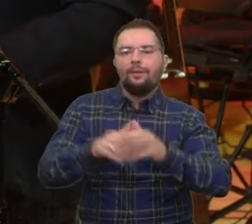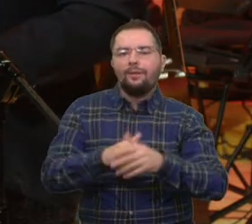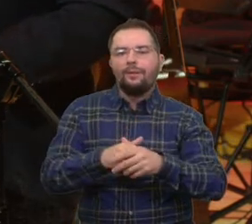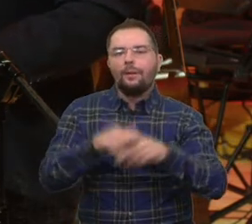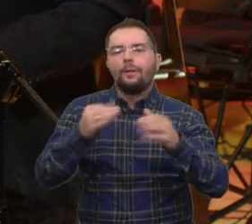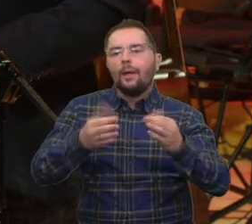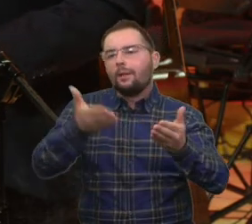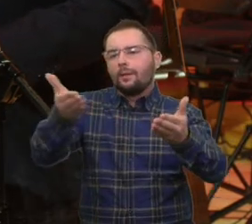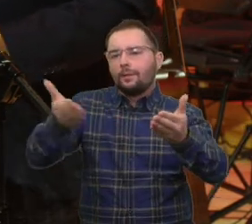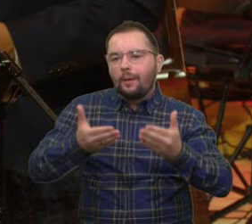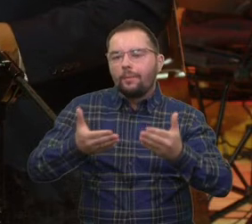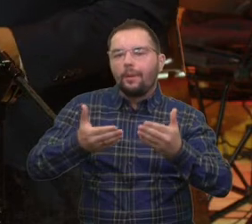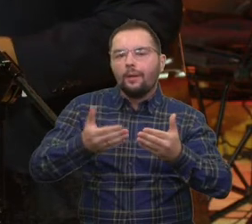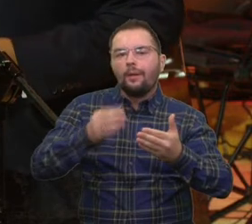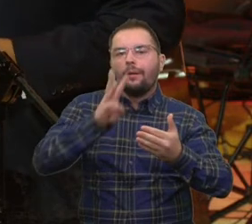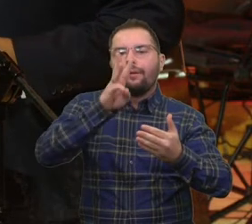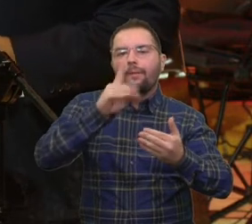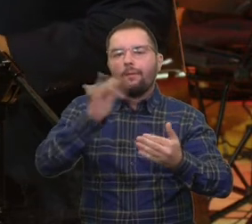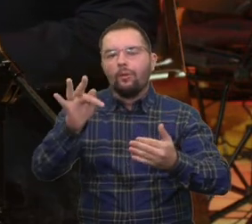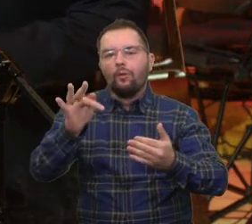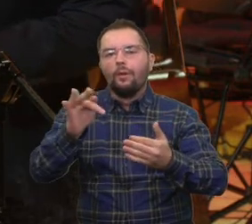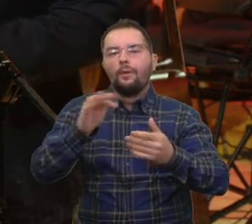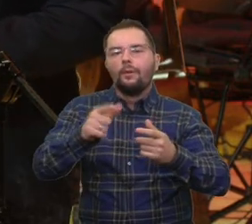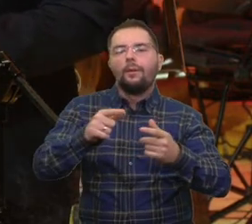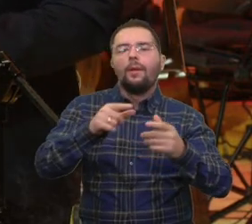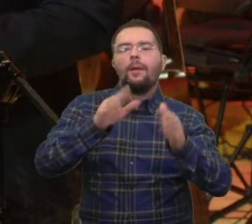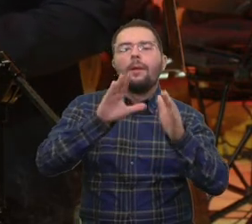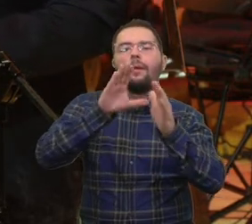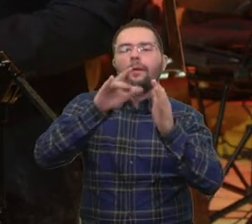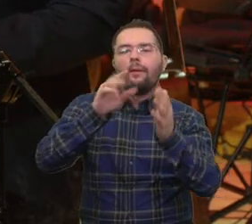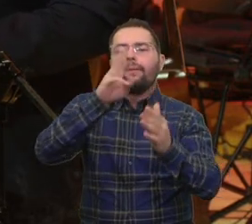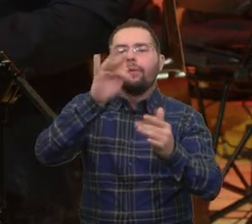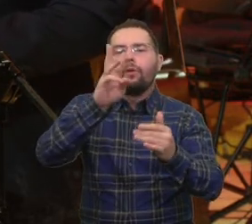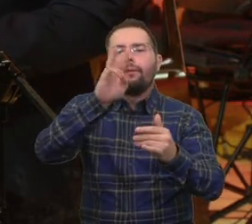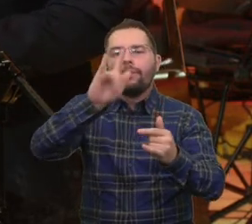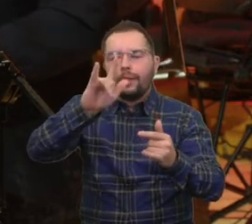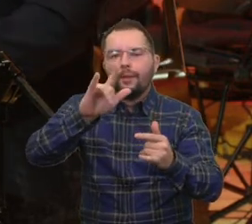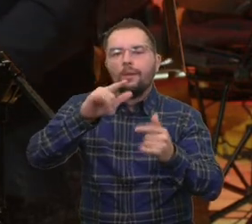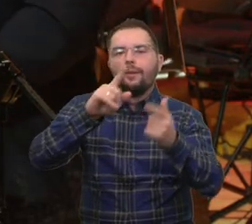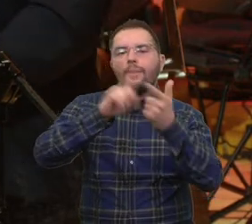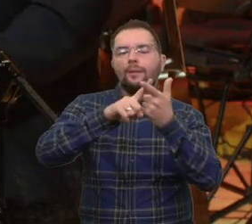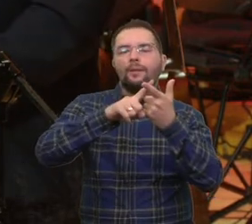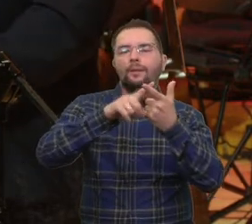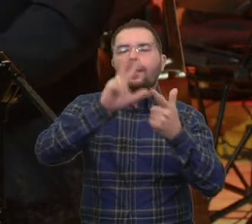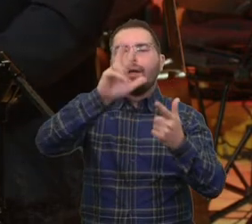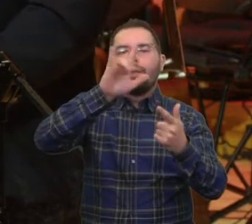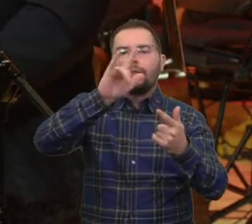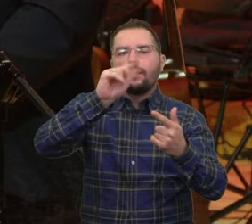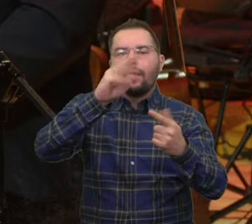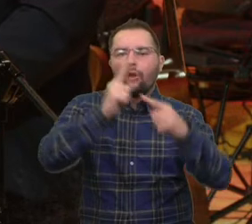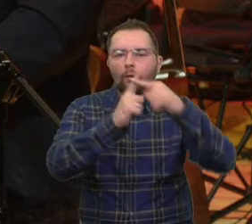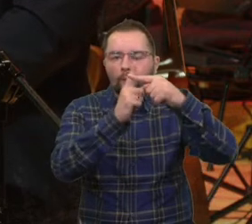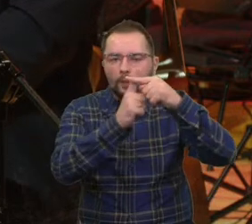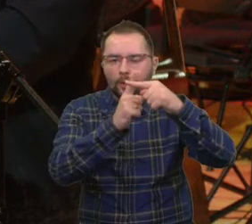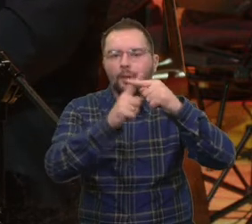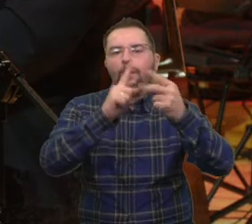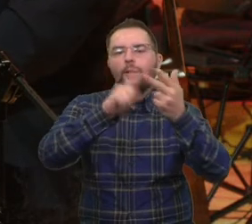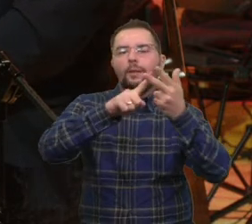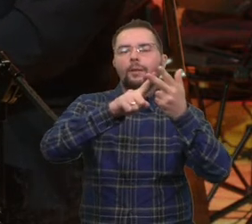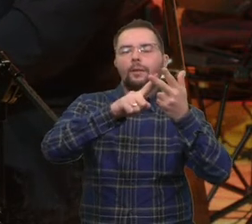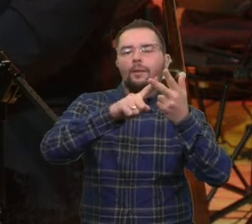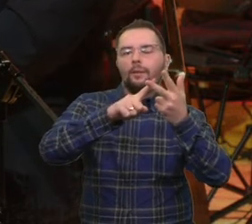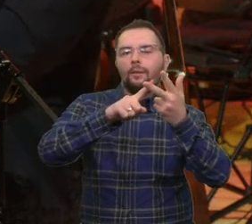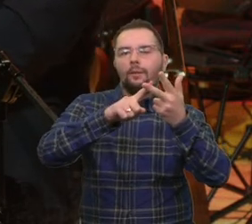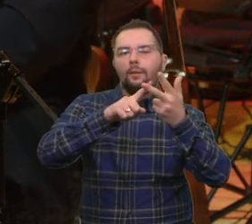scenę wójtów. Barbara Prasał, wójt gminy Wyry. Grzegorz Utracki, wójt gminy Krzyżanowice. Mariusz Adamczyk,